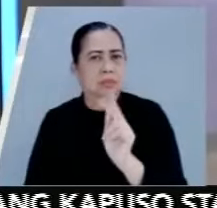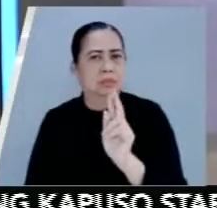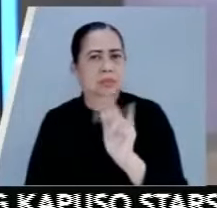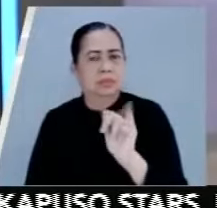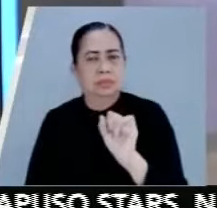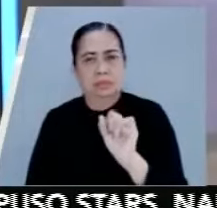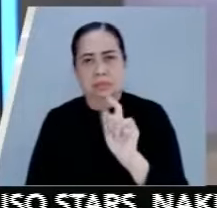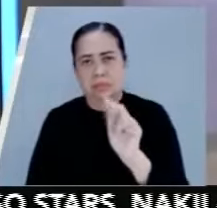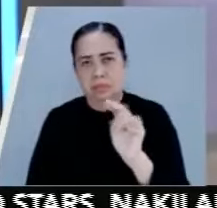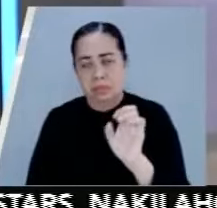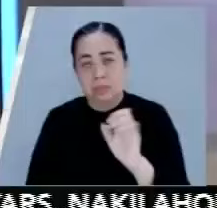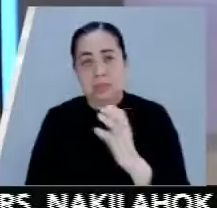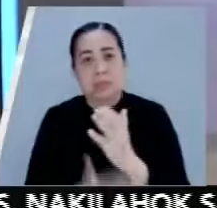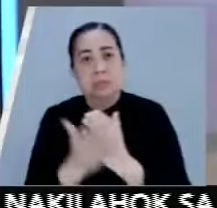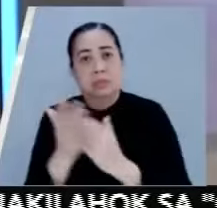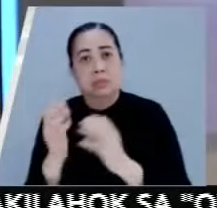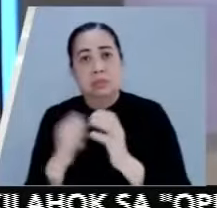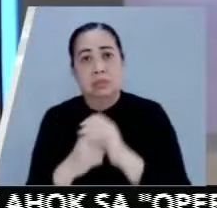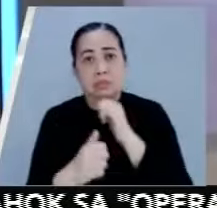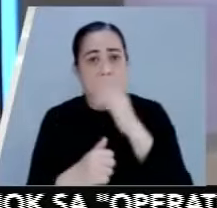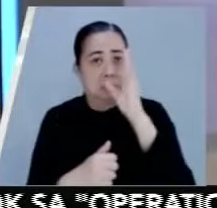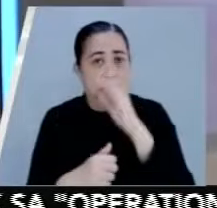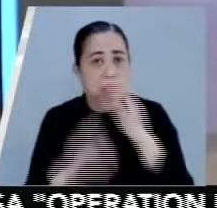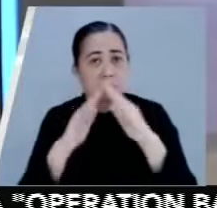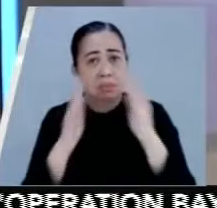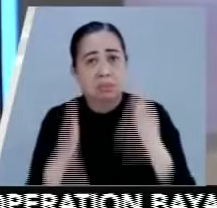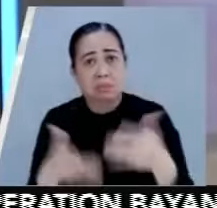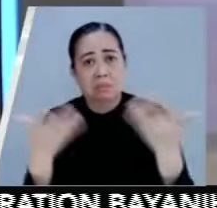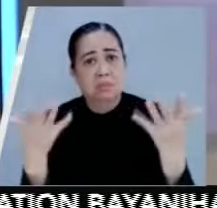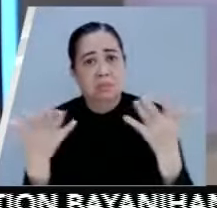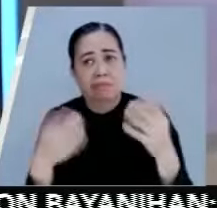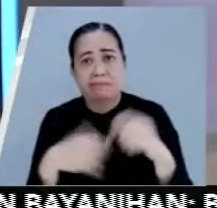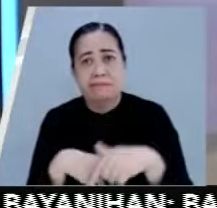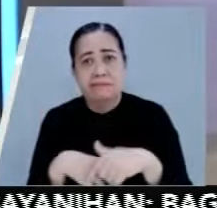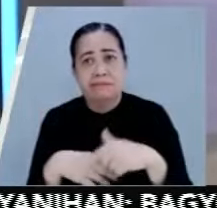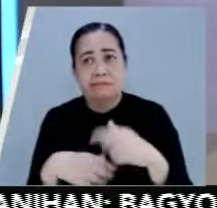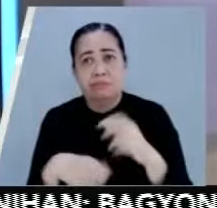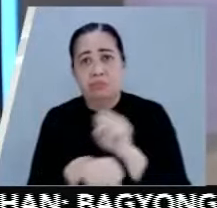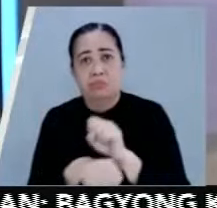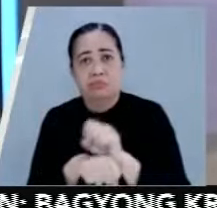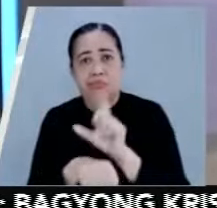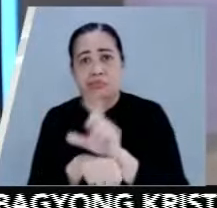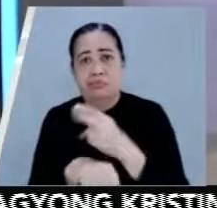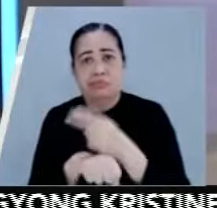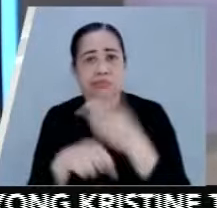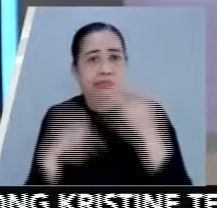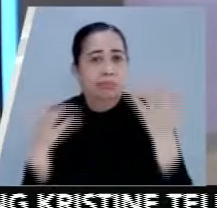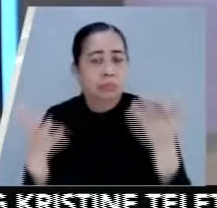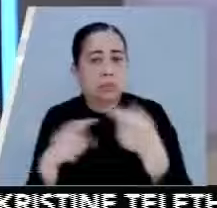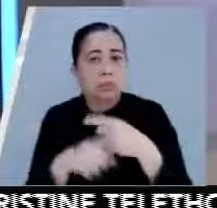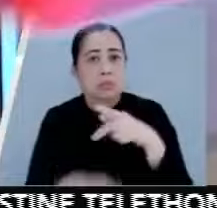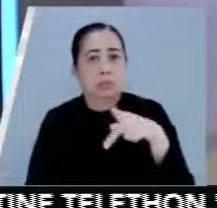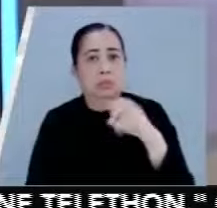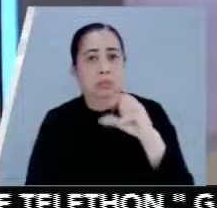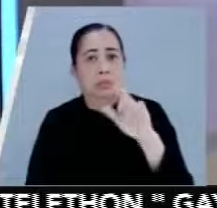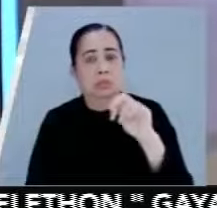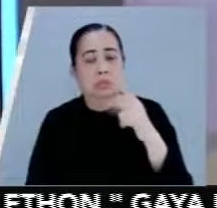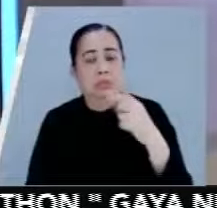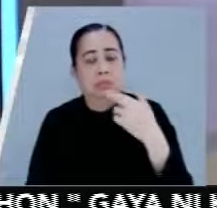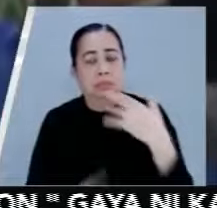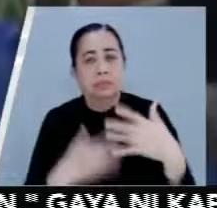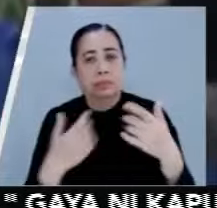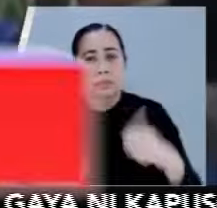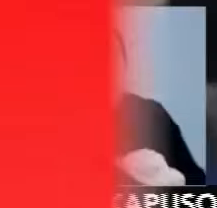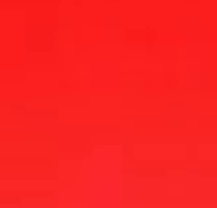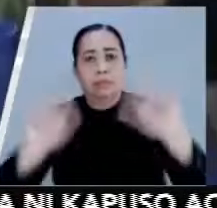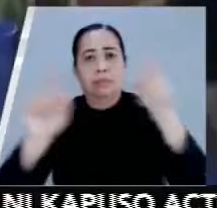ang ilan hindi lang Nasira ang bahay wala na ring babalikang kabuhayan mula sa bayan ng Pulangi nakatutok live si John